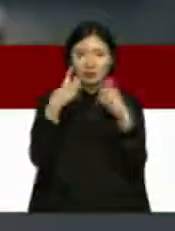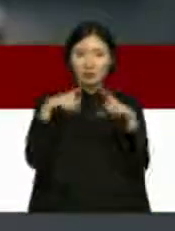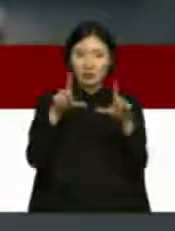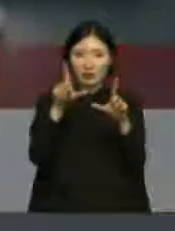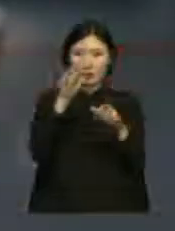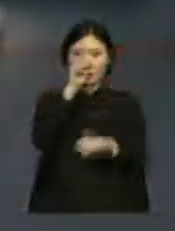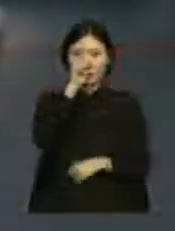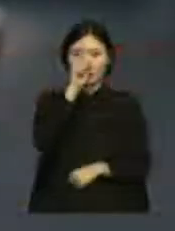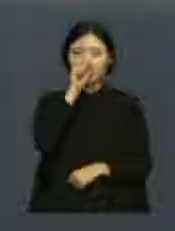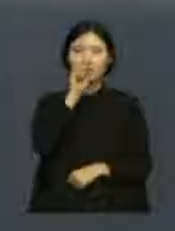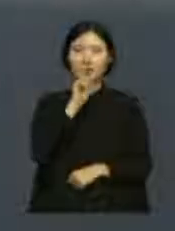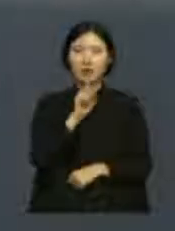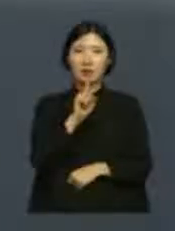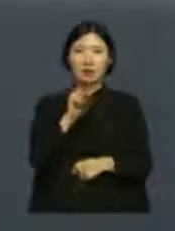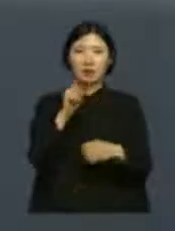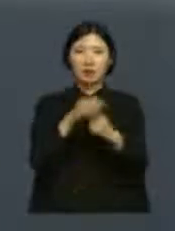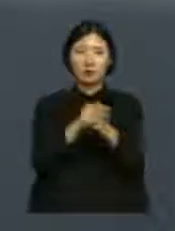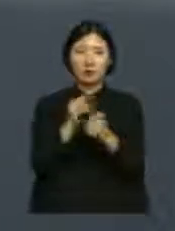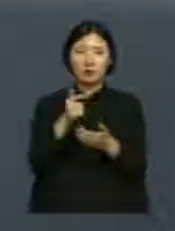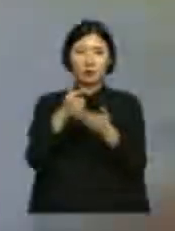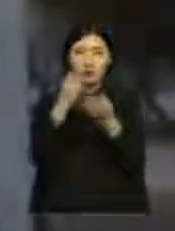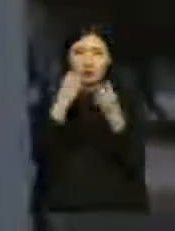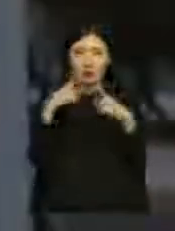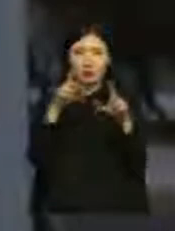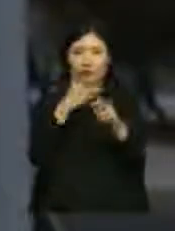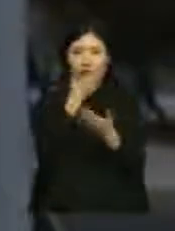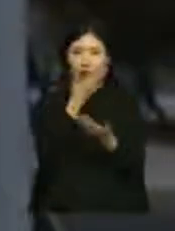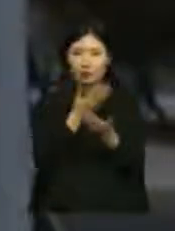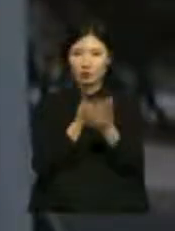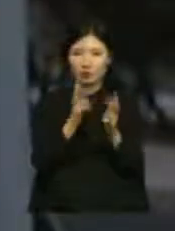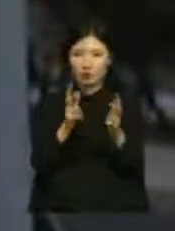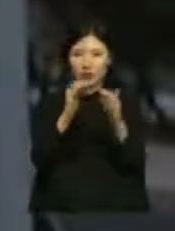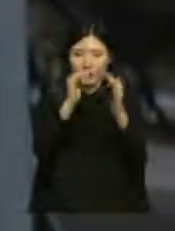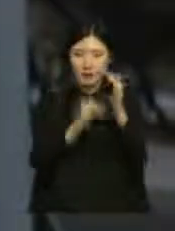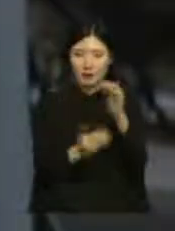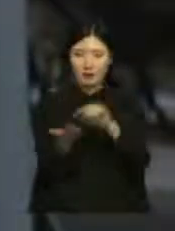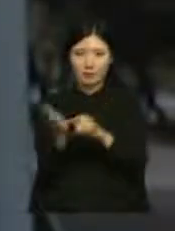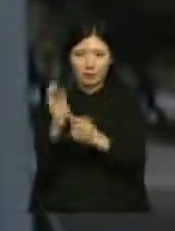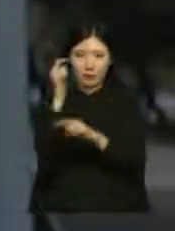덕담에 이어 민선 7기, 노원구의 신년 주요 사업 내용이 발표될 예정입니다.